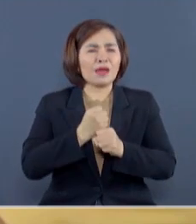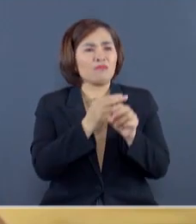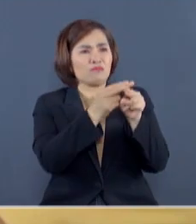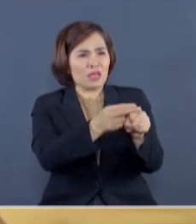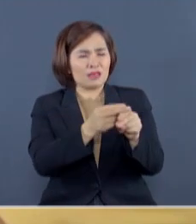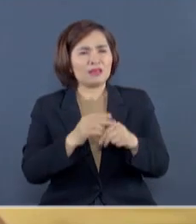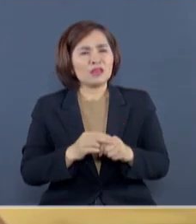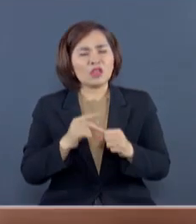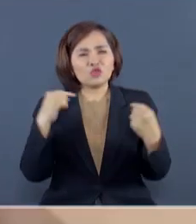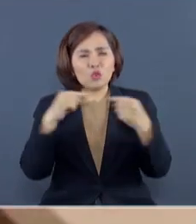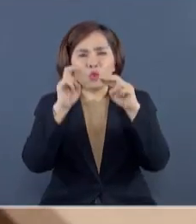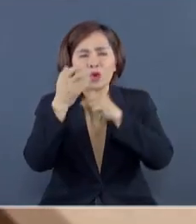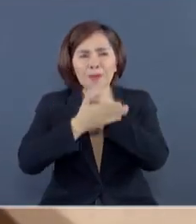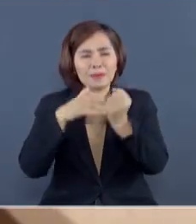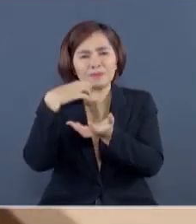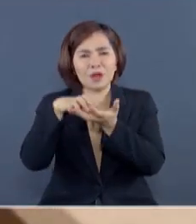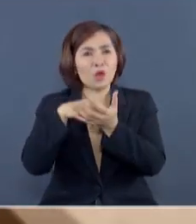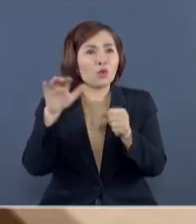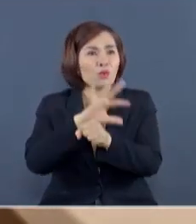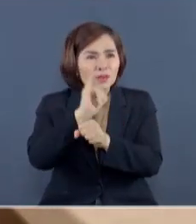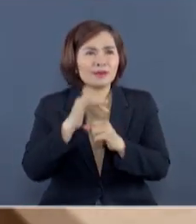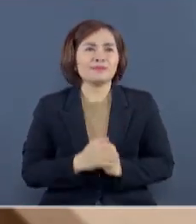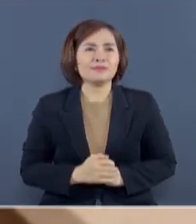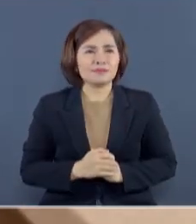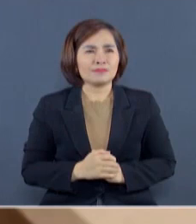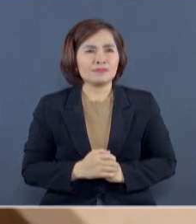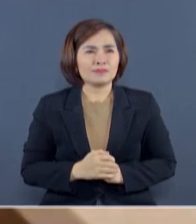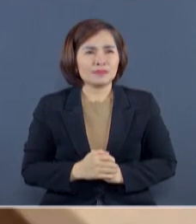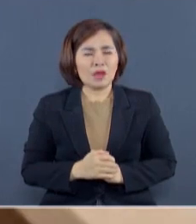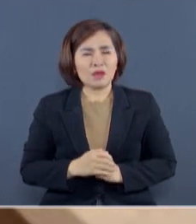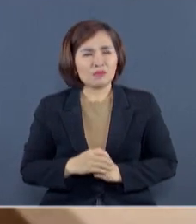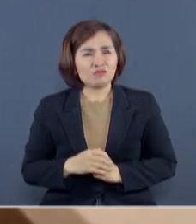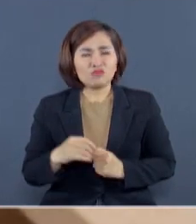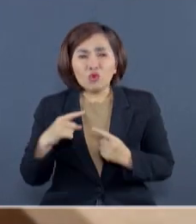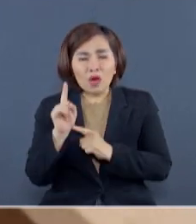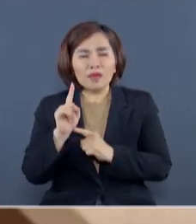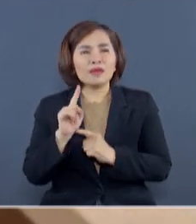ที่ค่ะ ถามกันต่อว่าน้องก็เป็นคนส่งเด็กเหมือนกัน